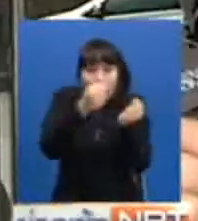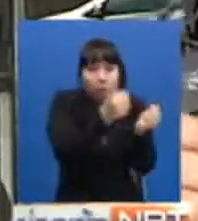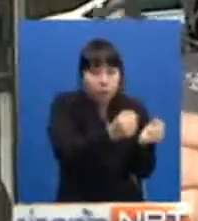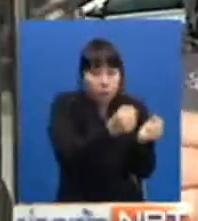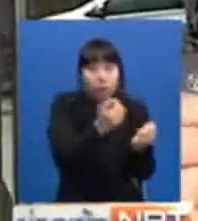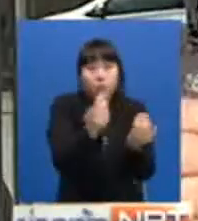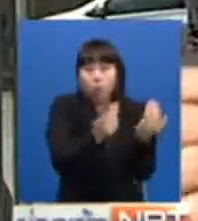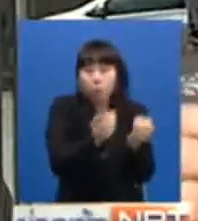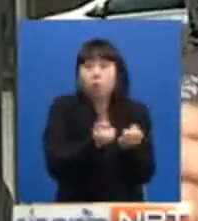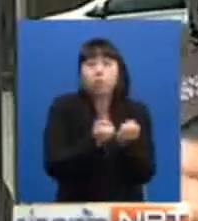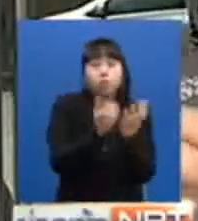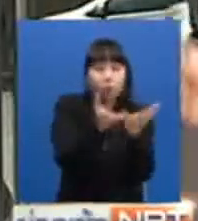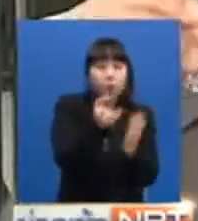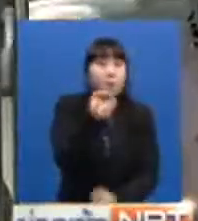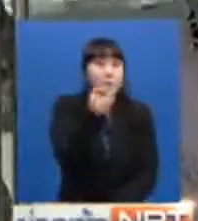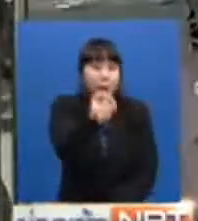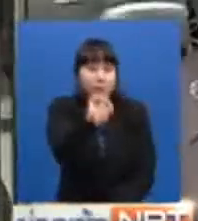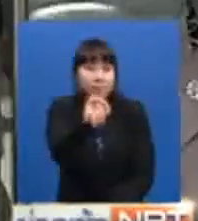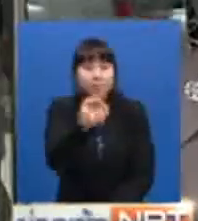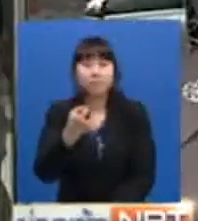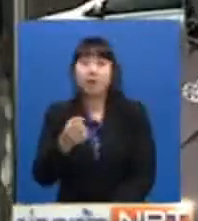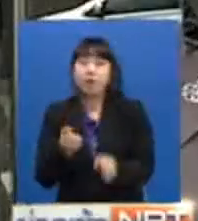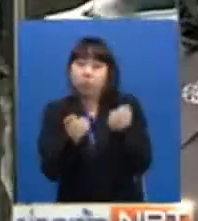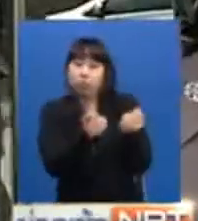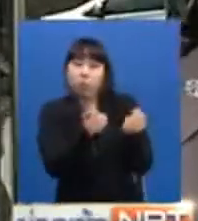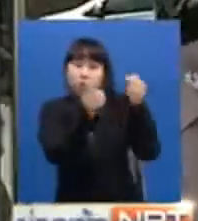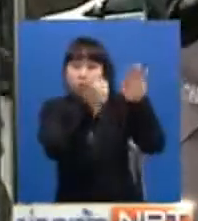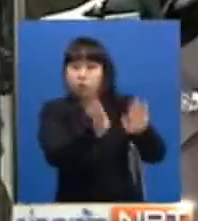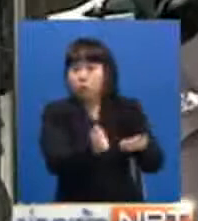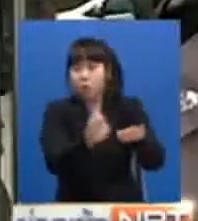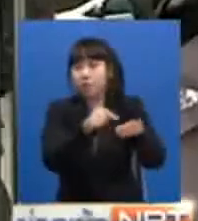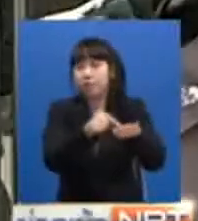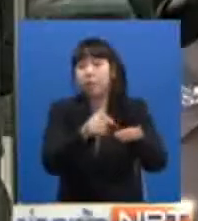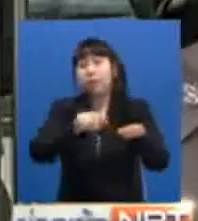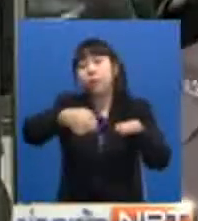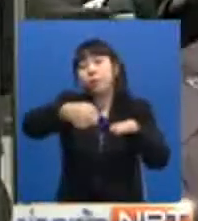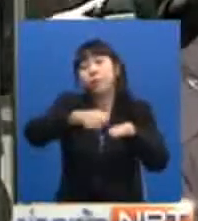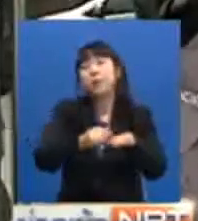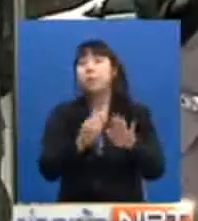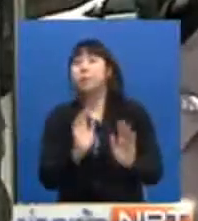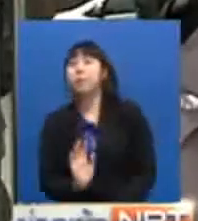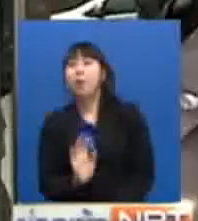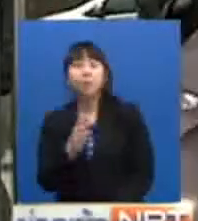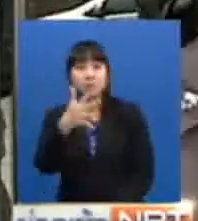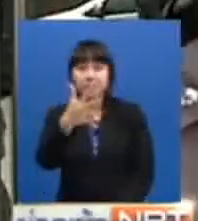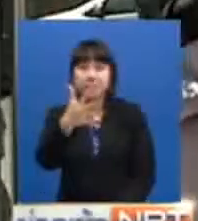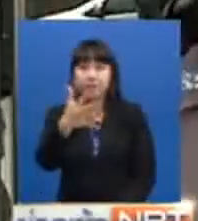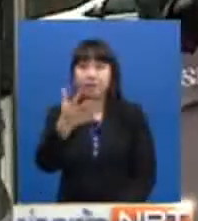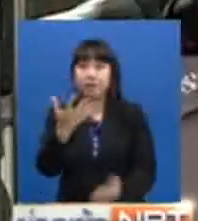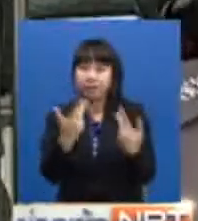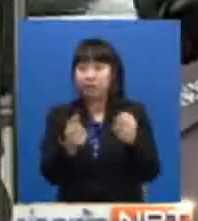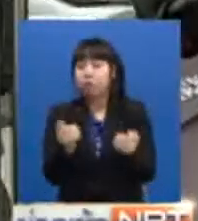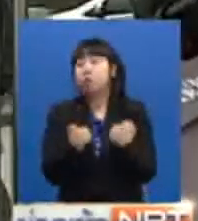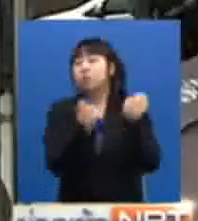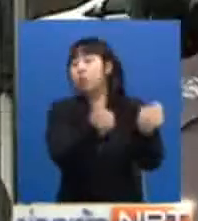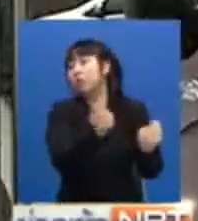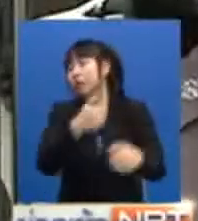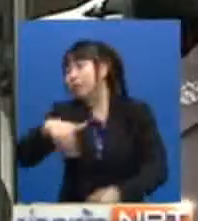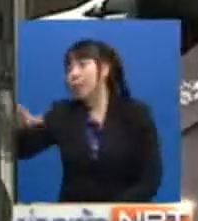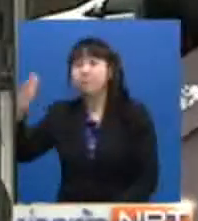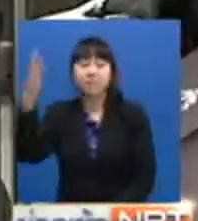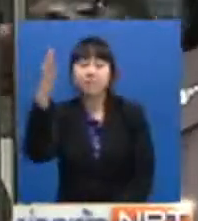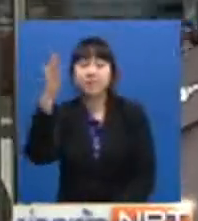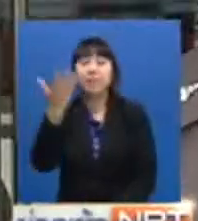ไม่ได้มีเหตุจะมีเจตนาที่จะจอดกีดขวางการจอดหรือดับเครื่องนะครับหรือจอดรถนะครับแล้วก็หายไปเลยอันนี้ก็เป็นดุล